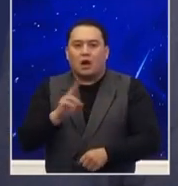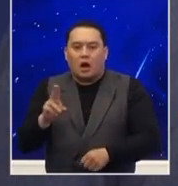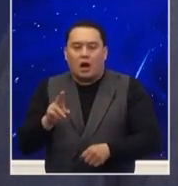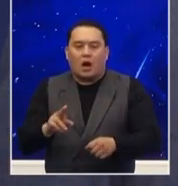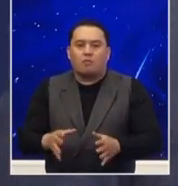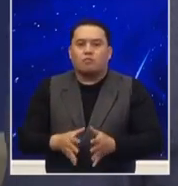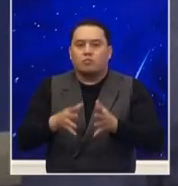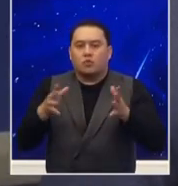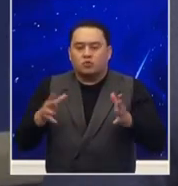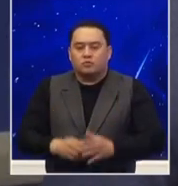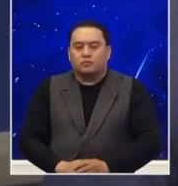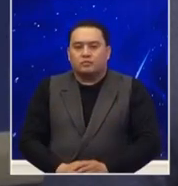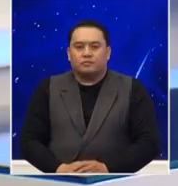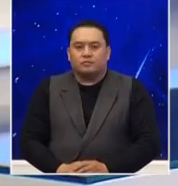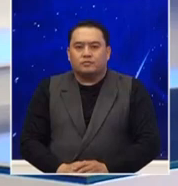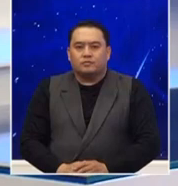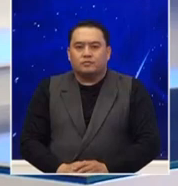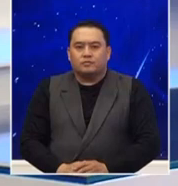республиканском масштабе в том числе.